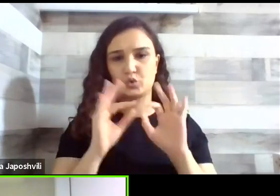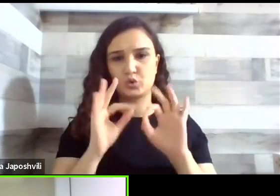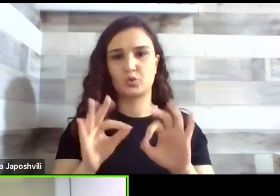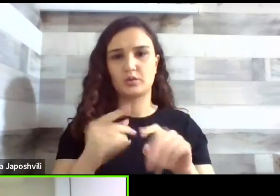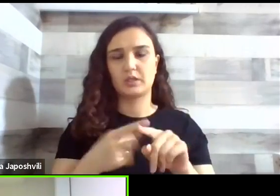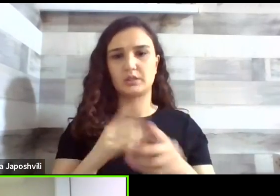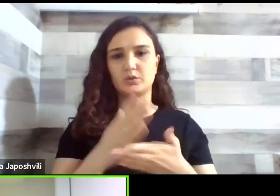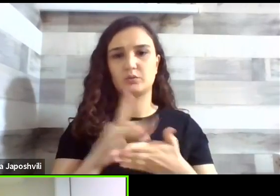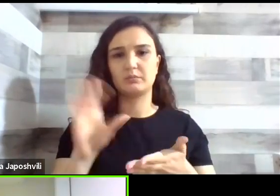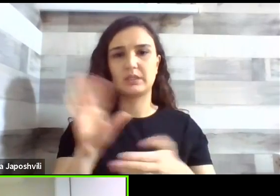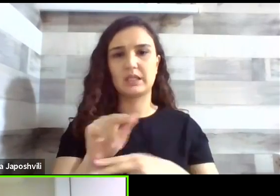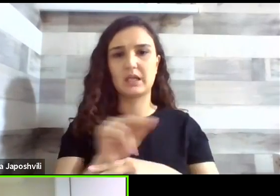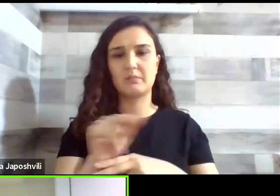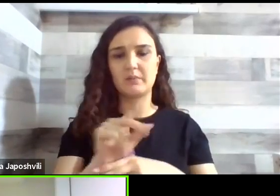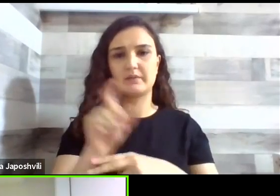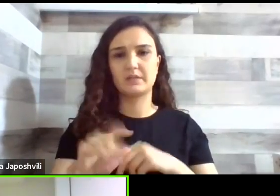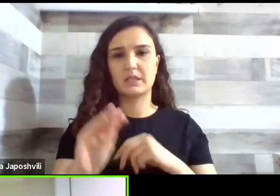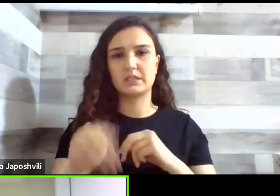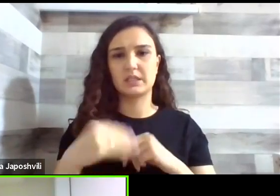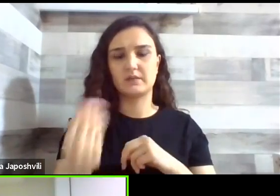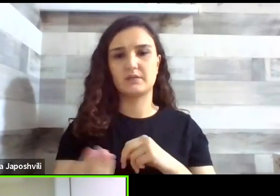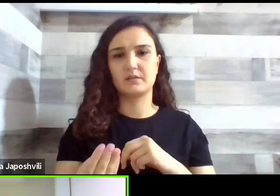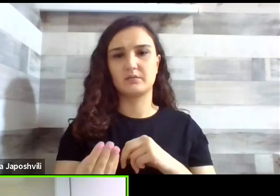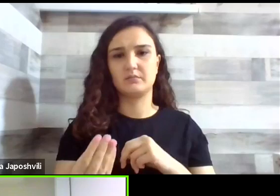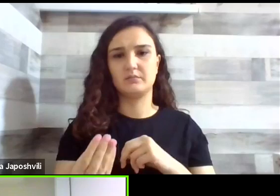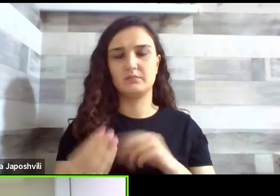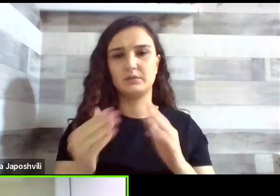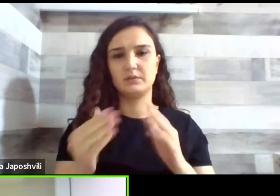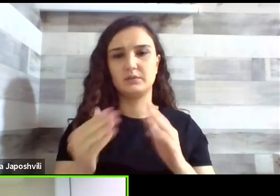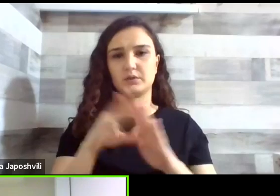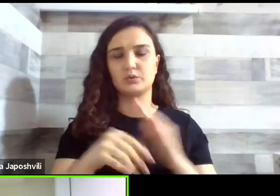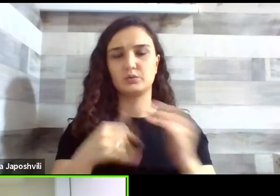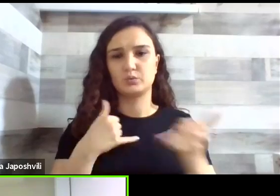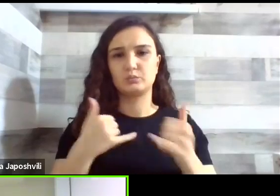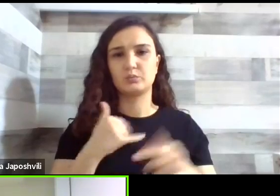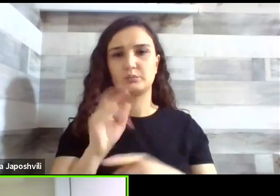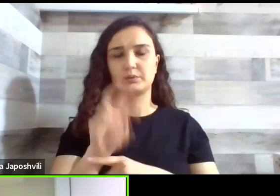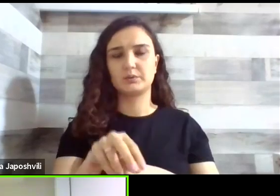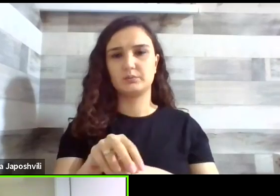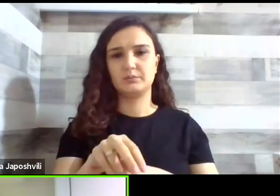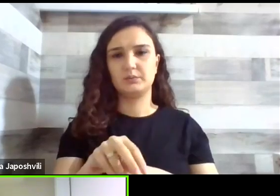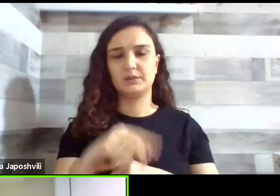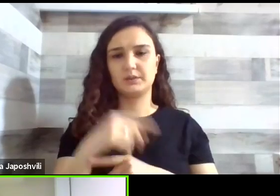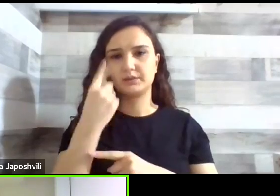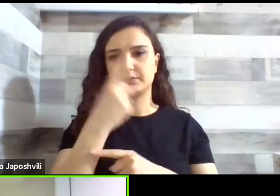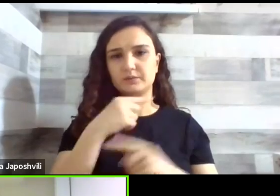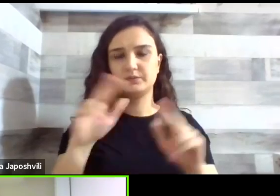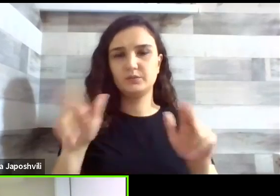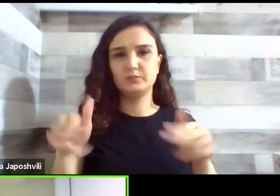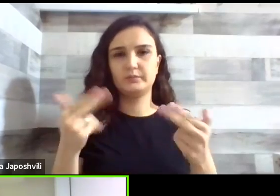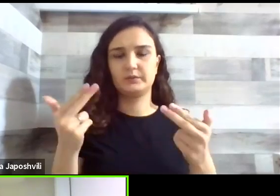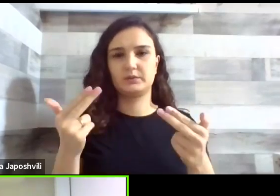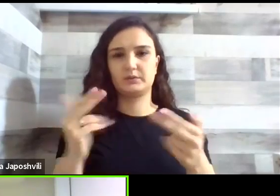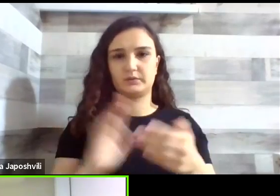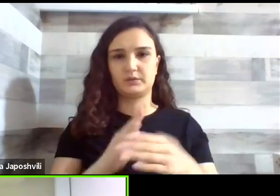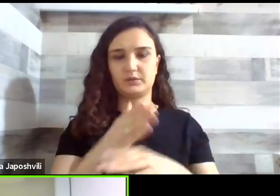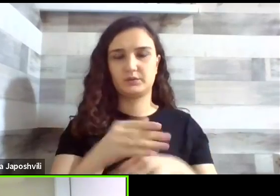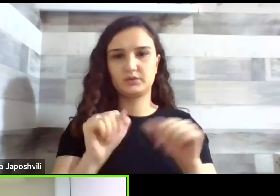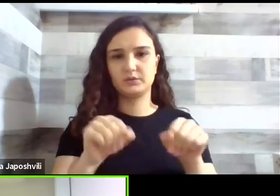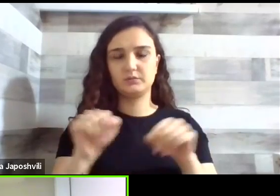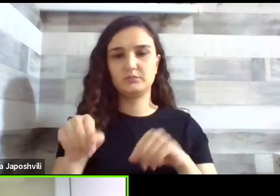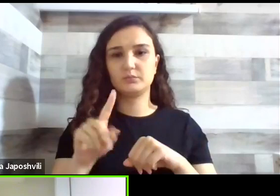რომ თერაპევტს აძლევს ასე ვთქვათ, სახში სტუმრობის, სახში ვირტუალური ვიზიტის განხორციელების შესაძლებლობას,